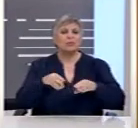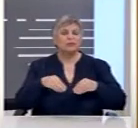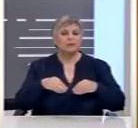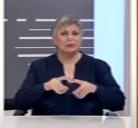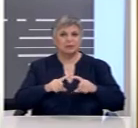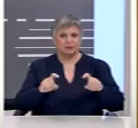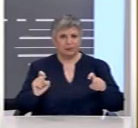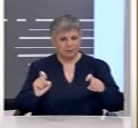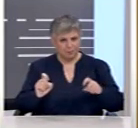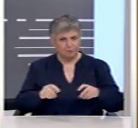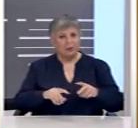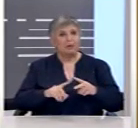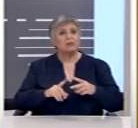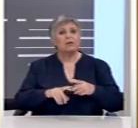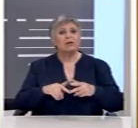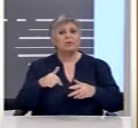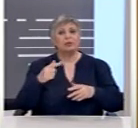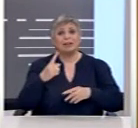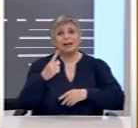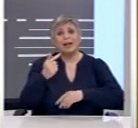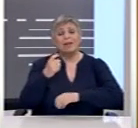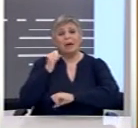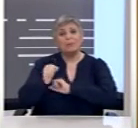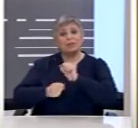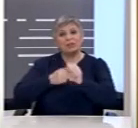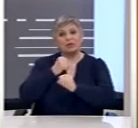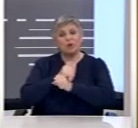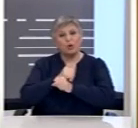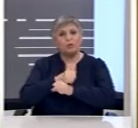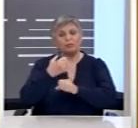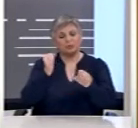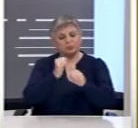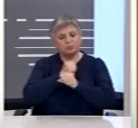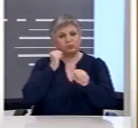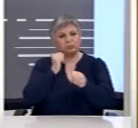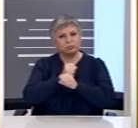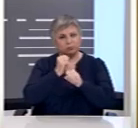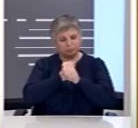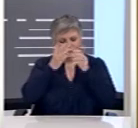εργασία που έγινε αυτό τον 1,5 χρόνο. Με